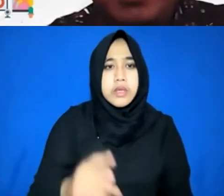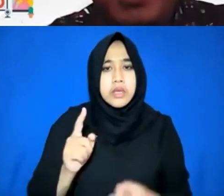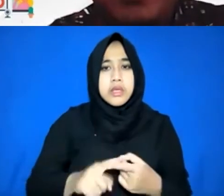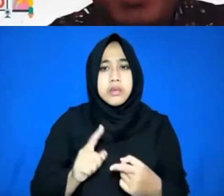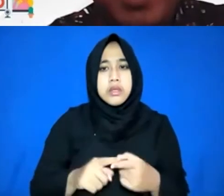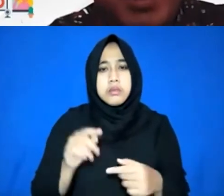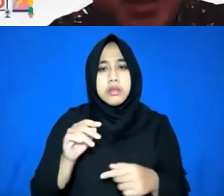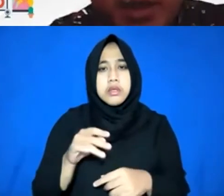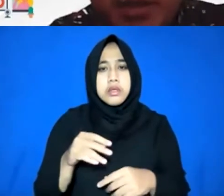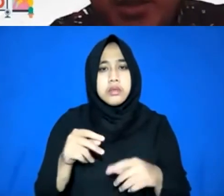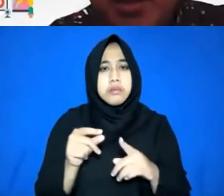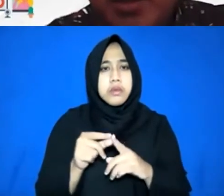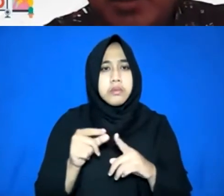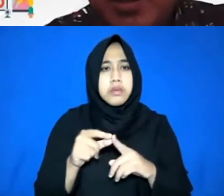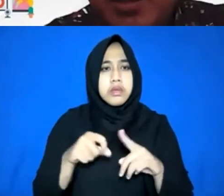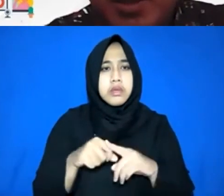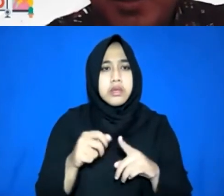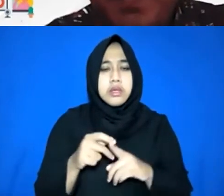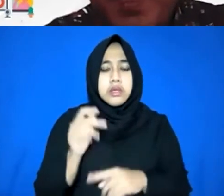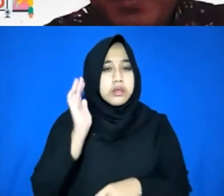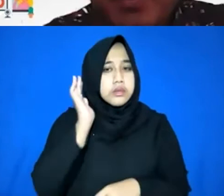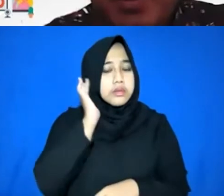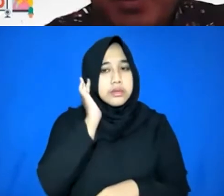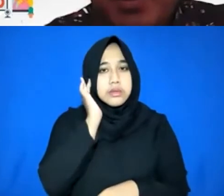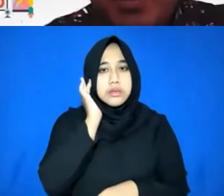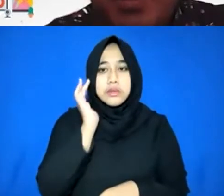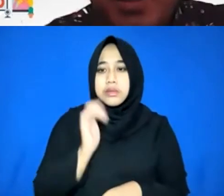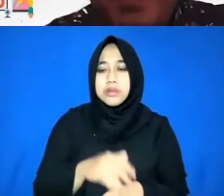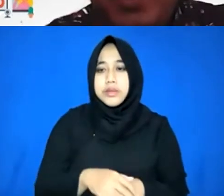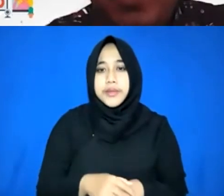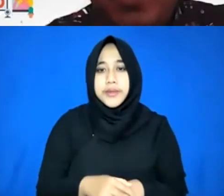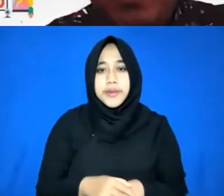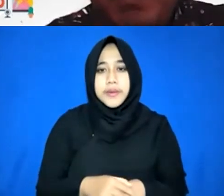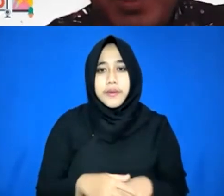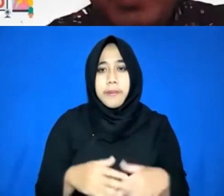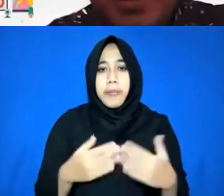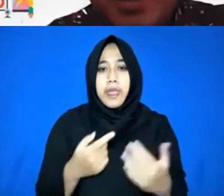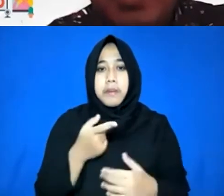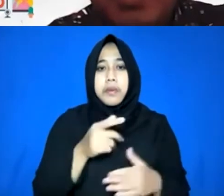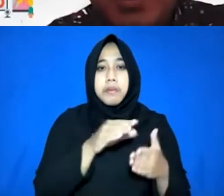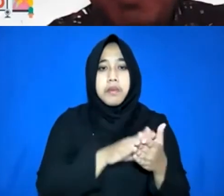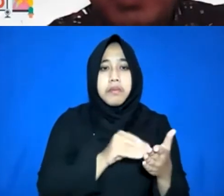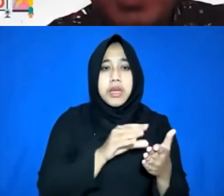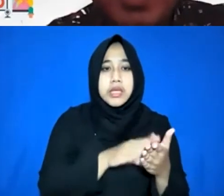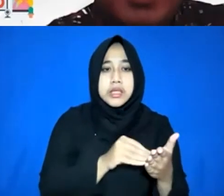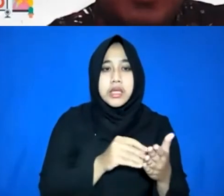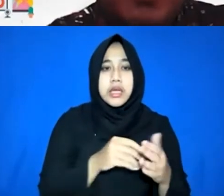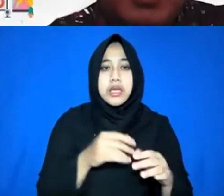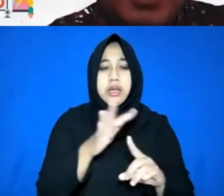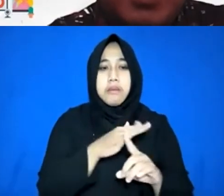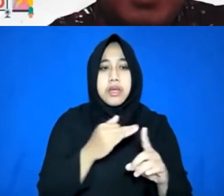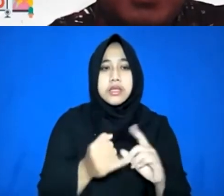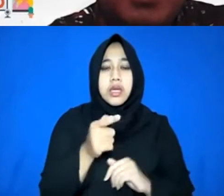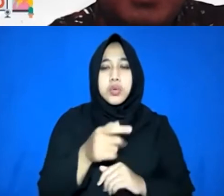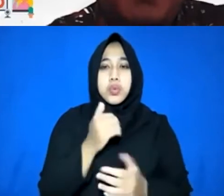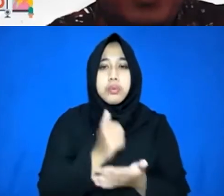di PKH dan sehingga apa itu pembelajaran dengan masyarakat itu